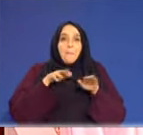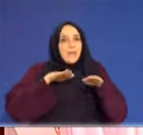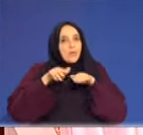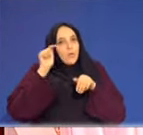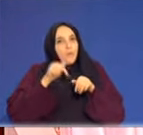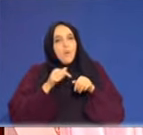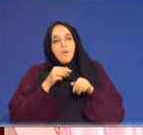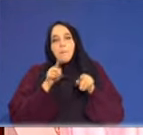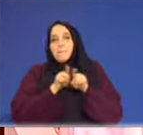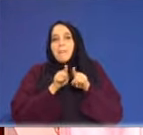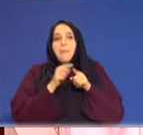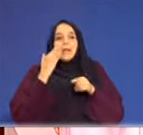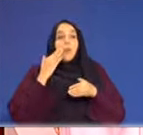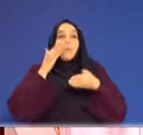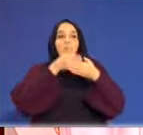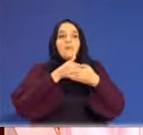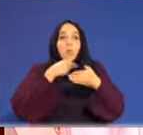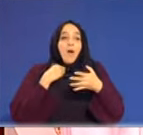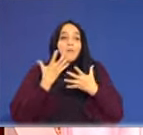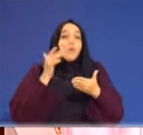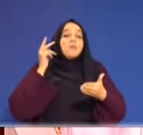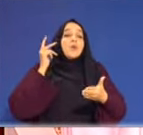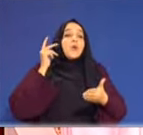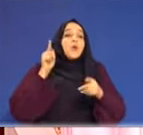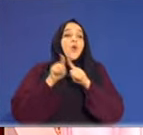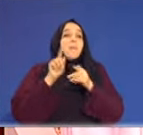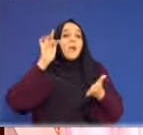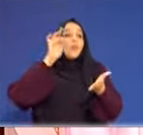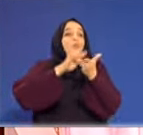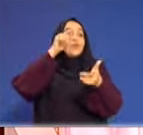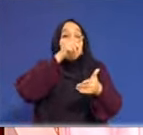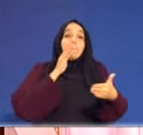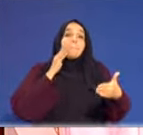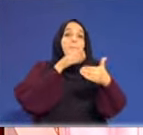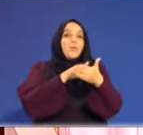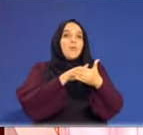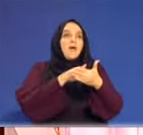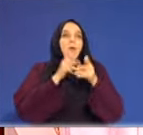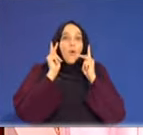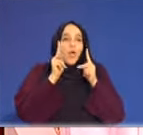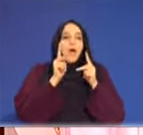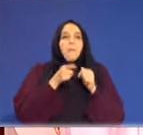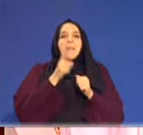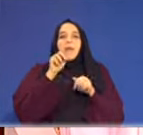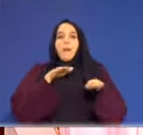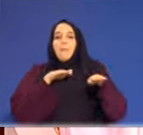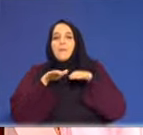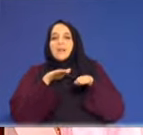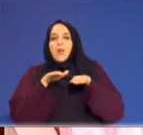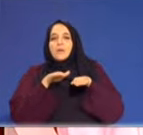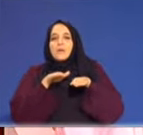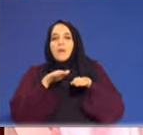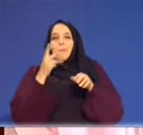نعم. الغاية تبرر الوسيلة. نعم. هذه من القواعد الخطيرة، قاعدة ميكيافيلي،